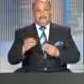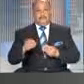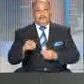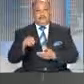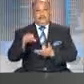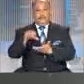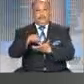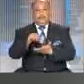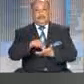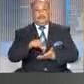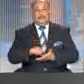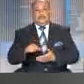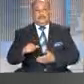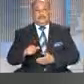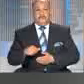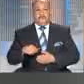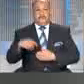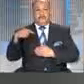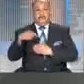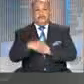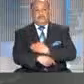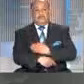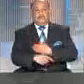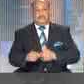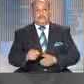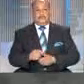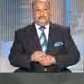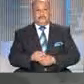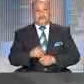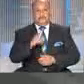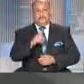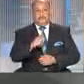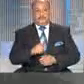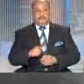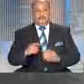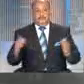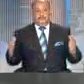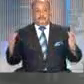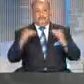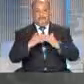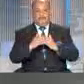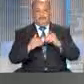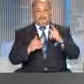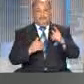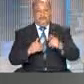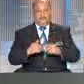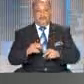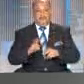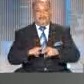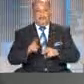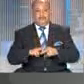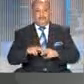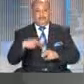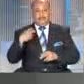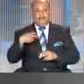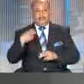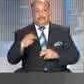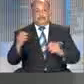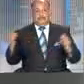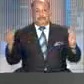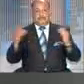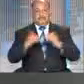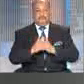القبول المبدئي. إيصال السكة الحديدية إلى ولاية مدنين ومنها إلى تطاوين مطلب شعبي